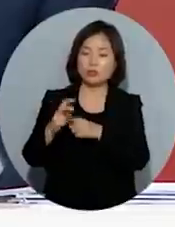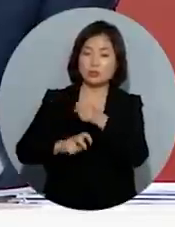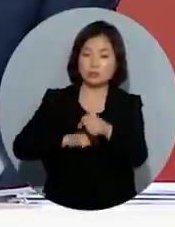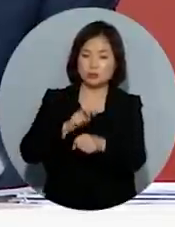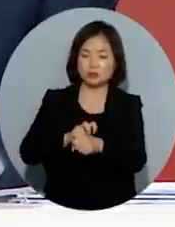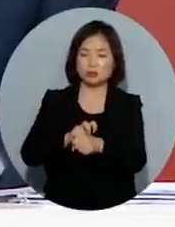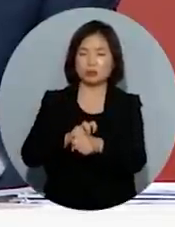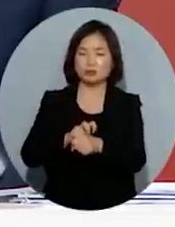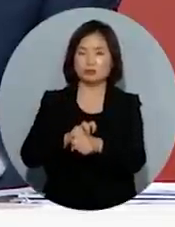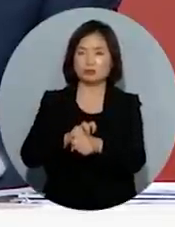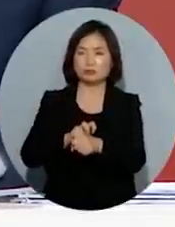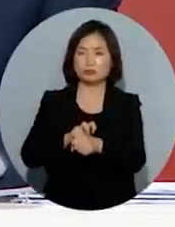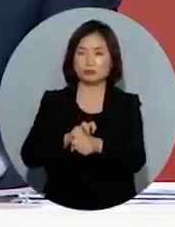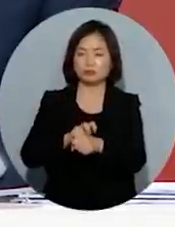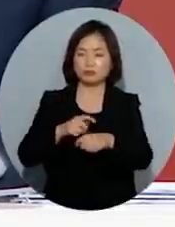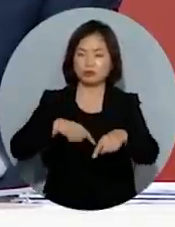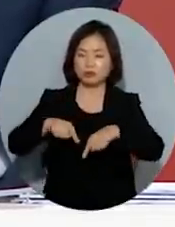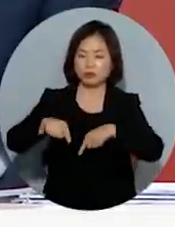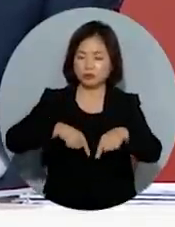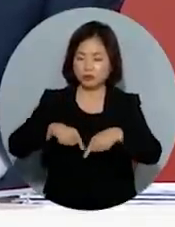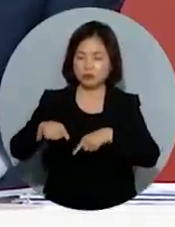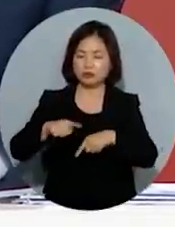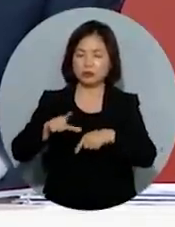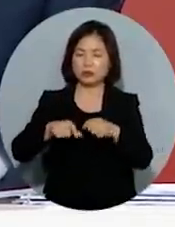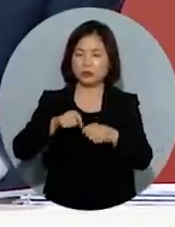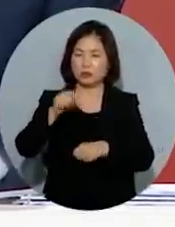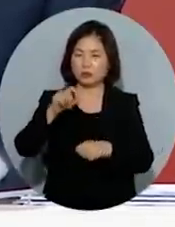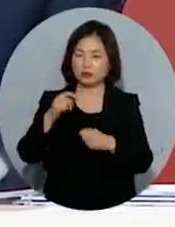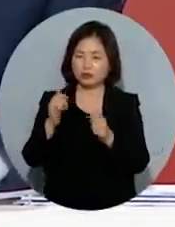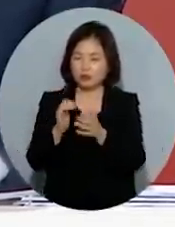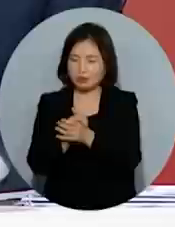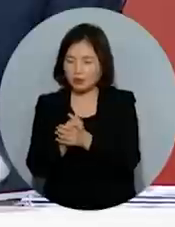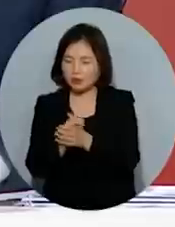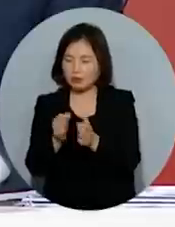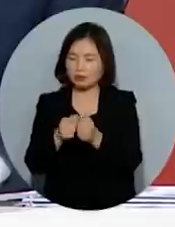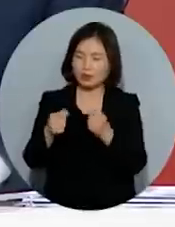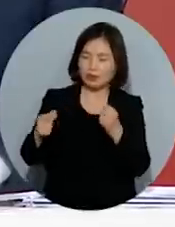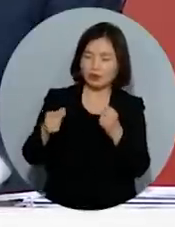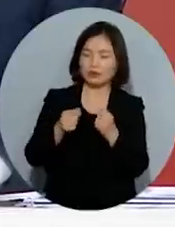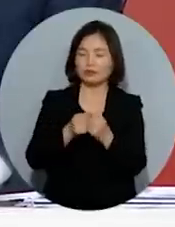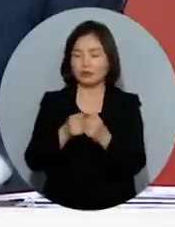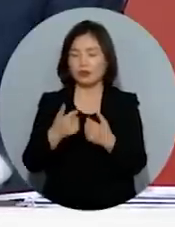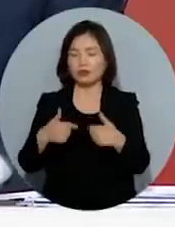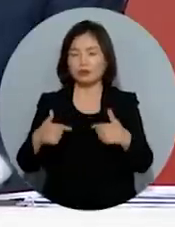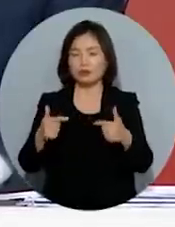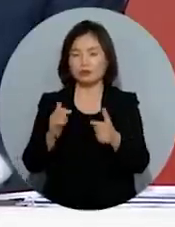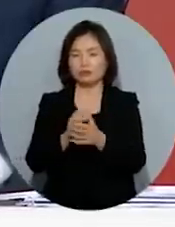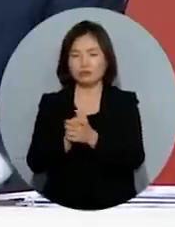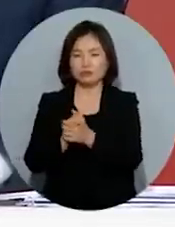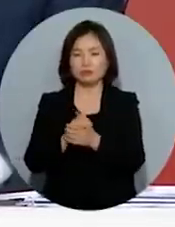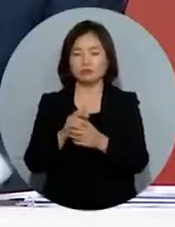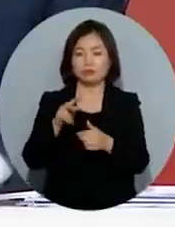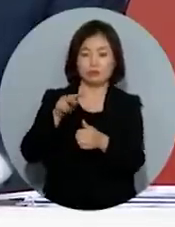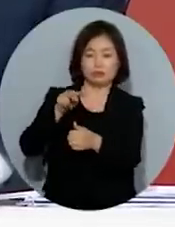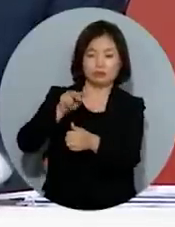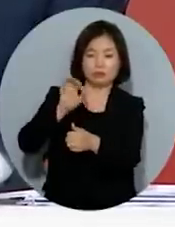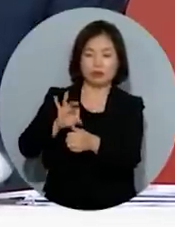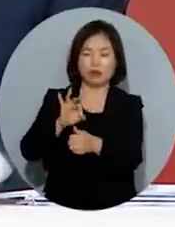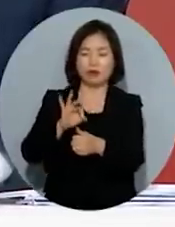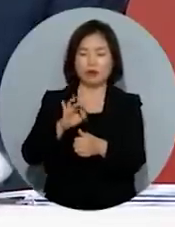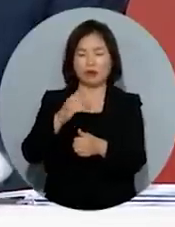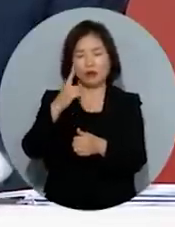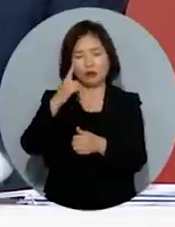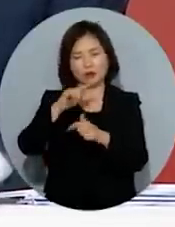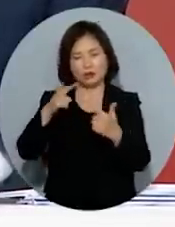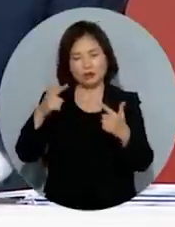그런 그 정치 생활을 뭐 어떤 때는 가깝게, 어떤 때는 또 멀리서 이렇게 지켜보면서 물론 인상 깊은